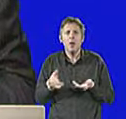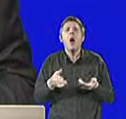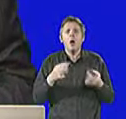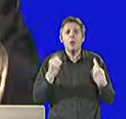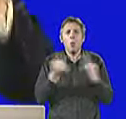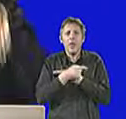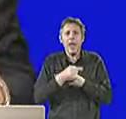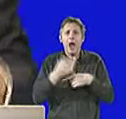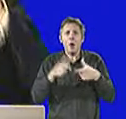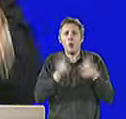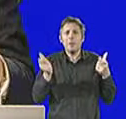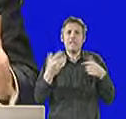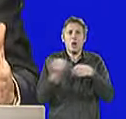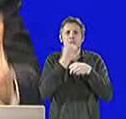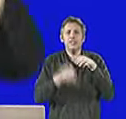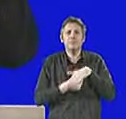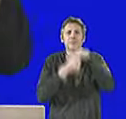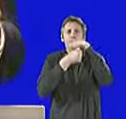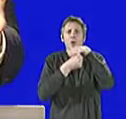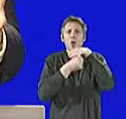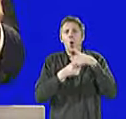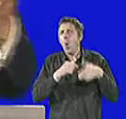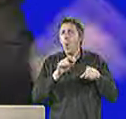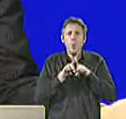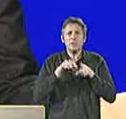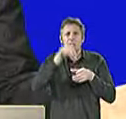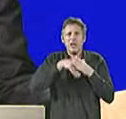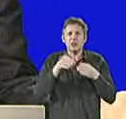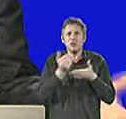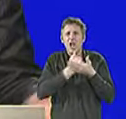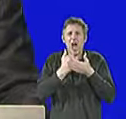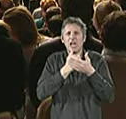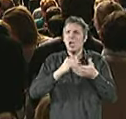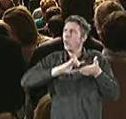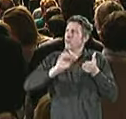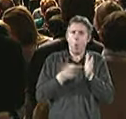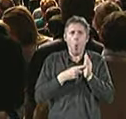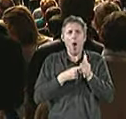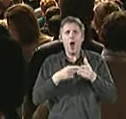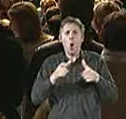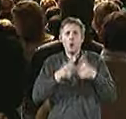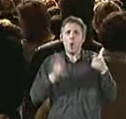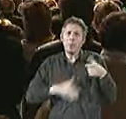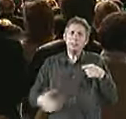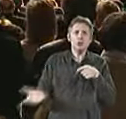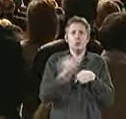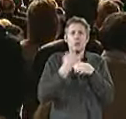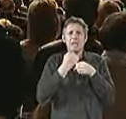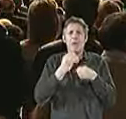tous les salariés qui pourraient participer au succès de l'entreprise.